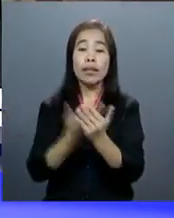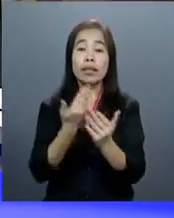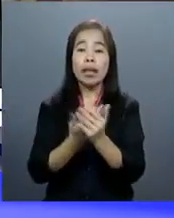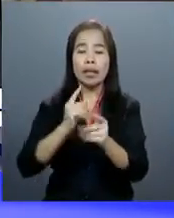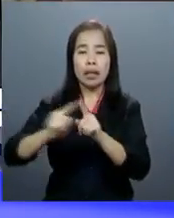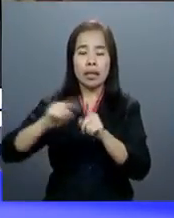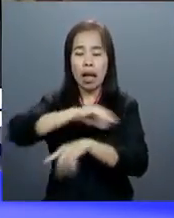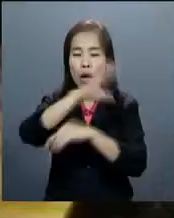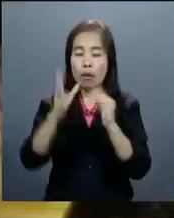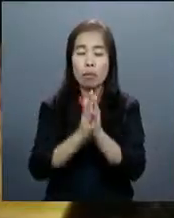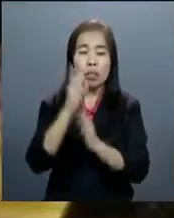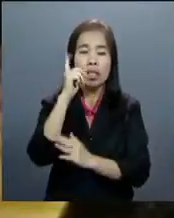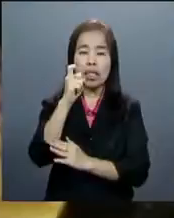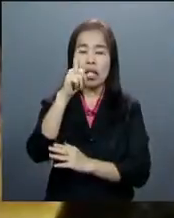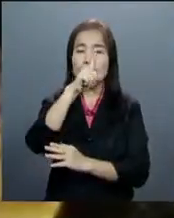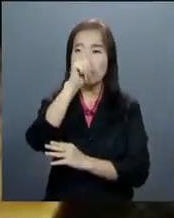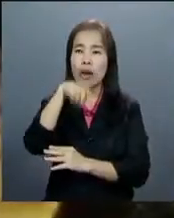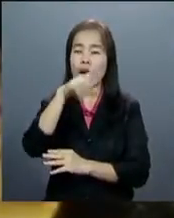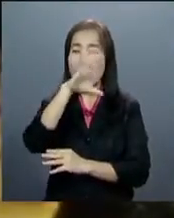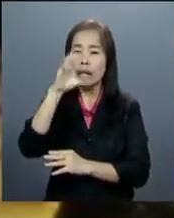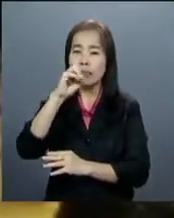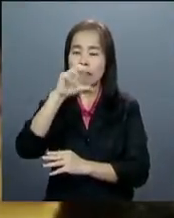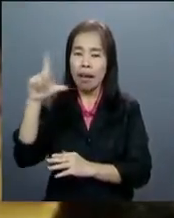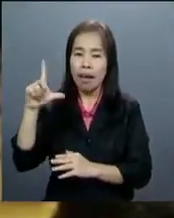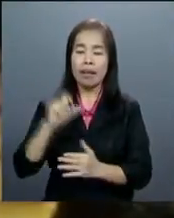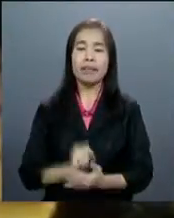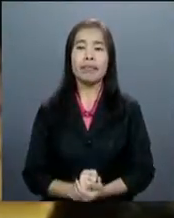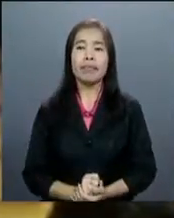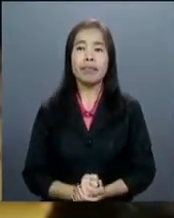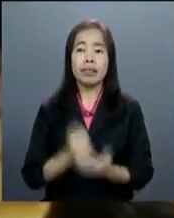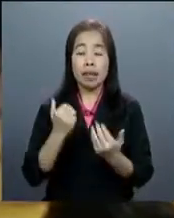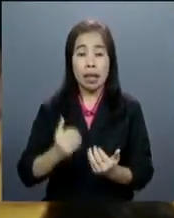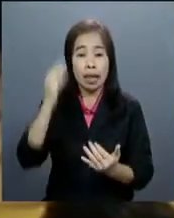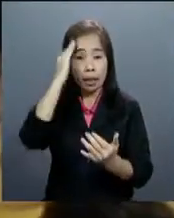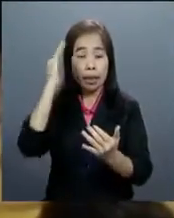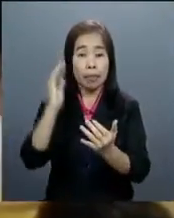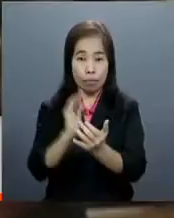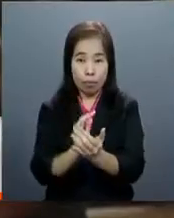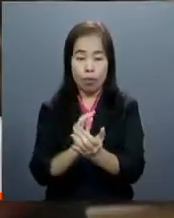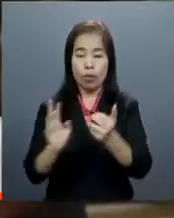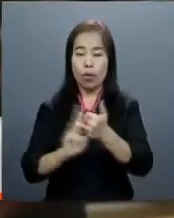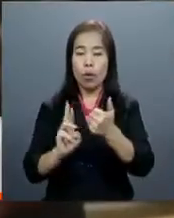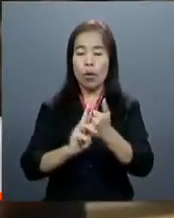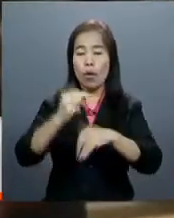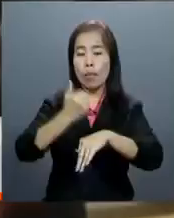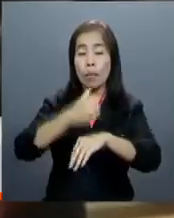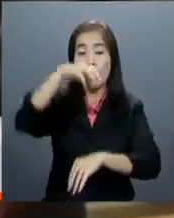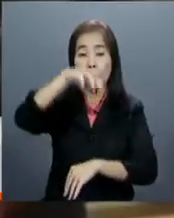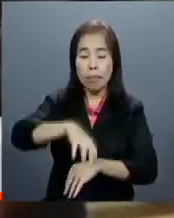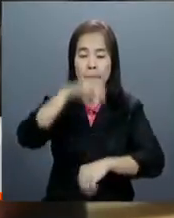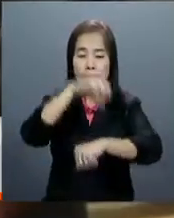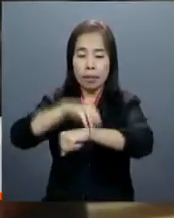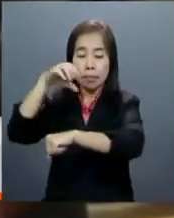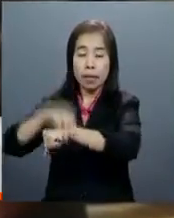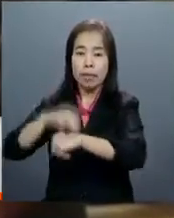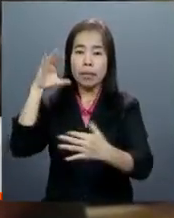10050ล้านบาทค่ะตาเลยพันตำรวจเอกพานุวัฒน์ร่วมรักรองผู้บังคับการปราบปรามการกระทำความ